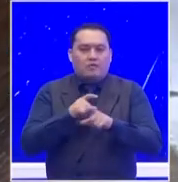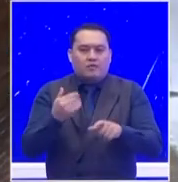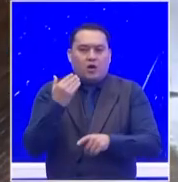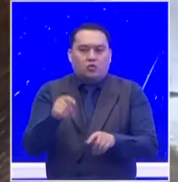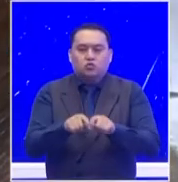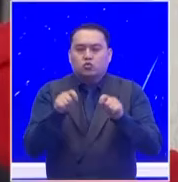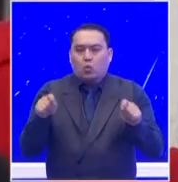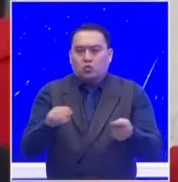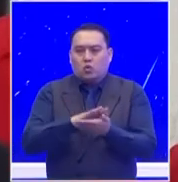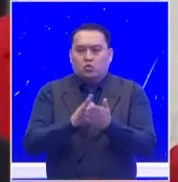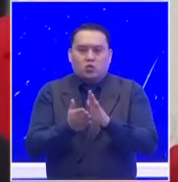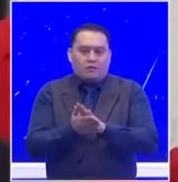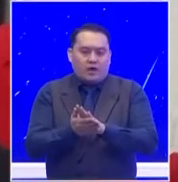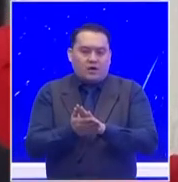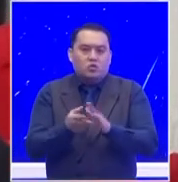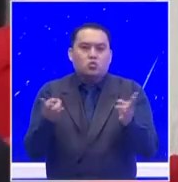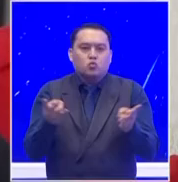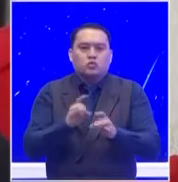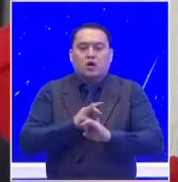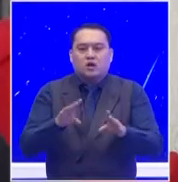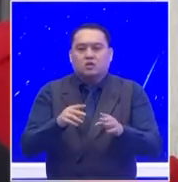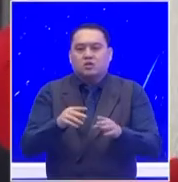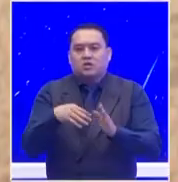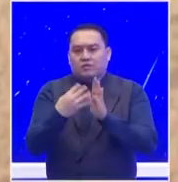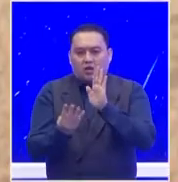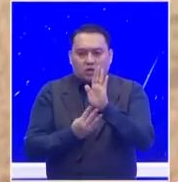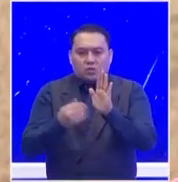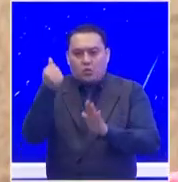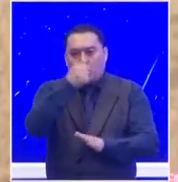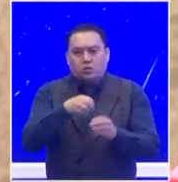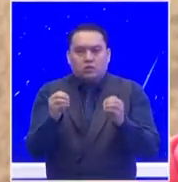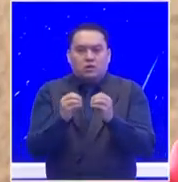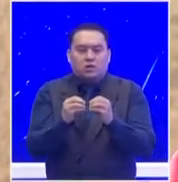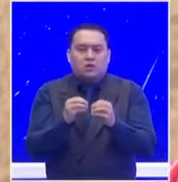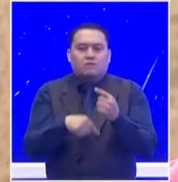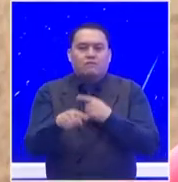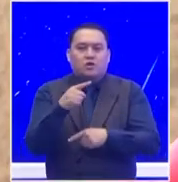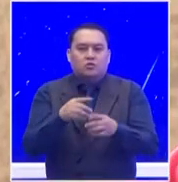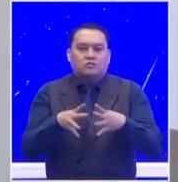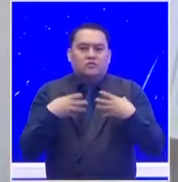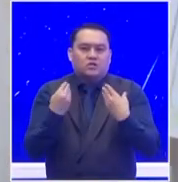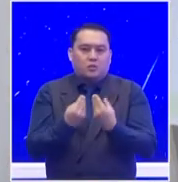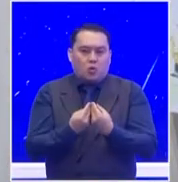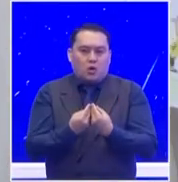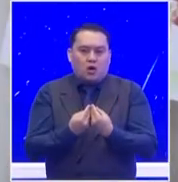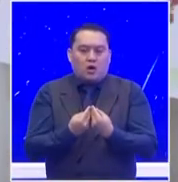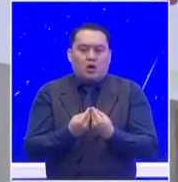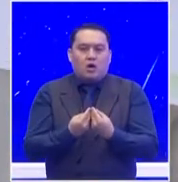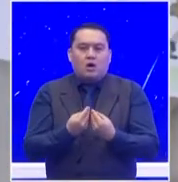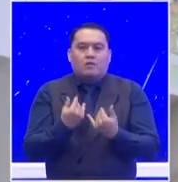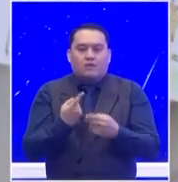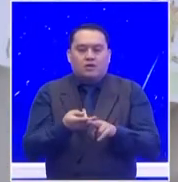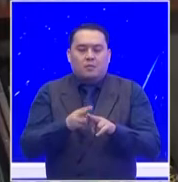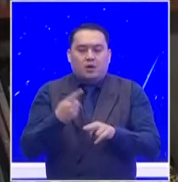них созданы все условия. Стоит отметить, в 2019 году 10 ребятишек вернулись в семью. В этом уже один